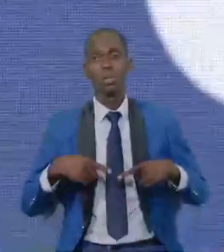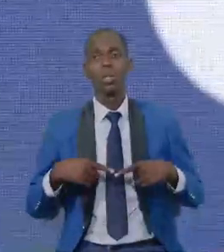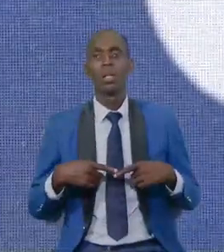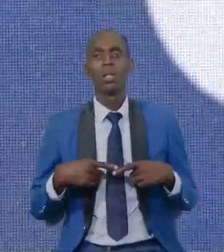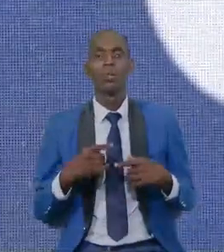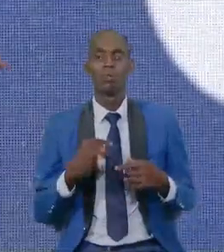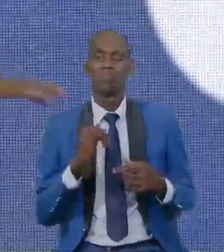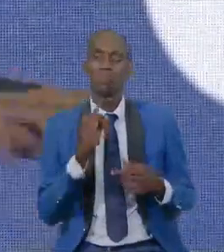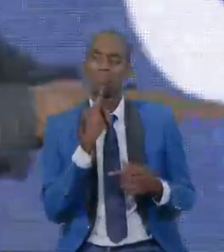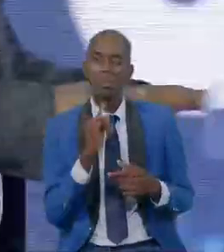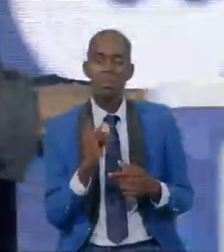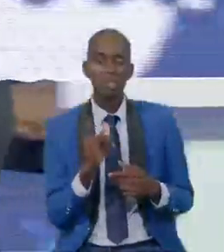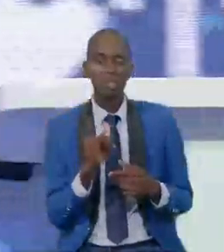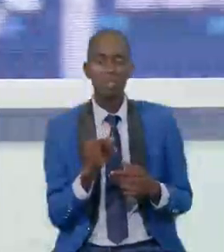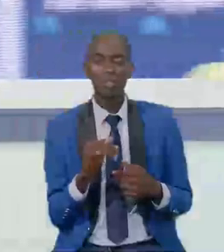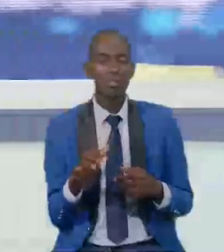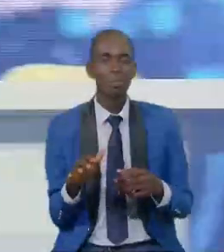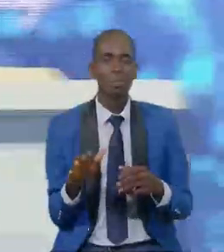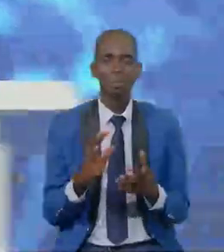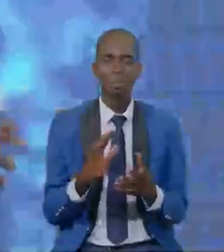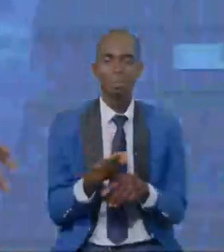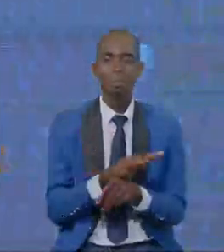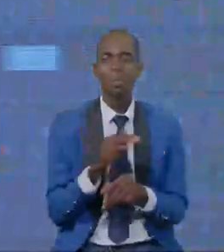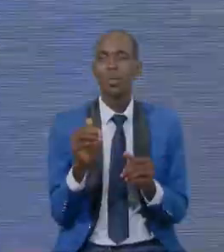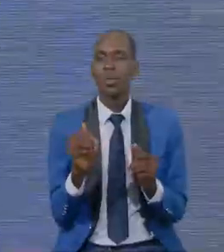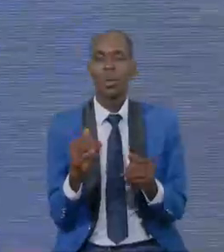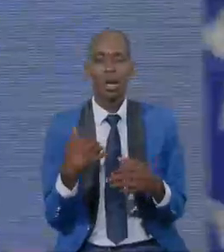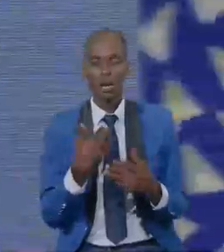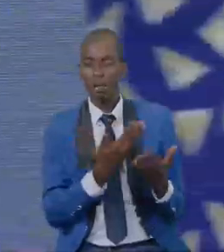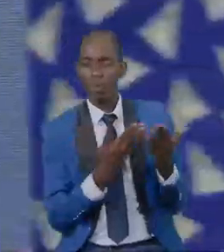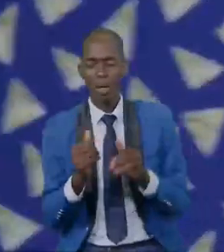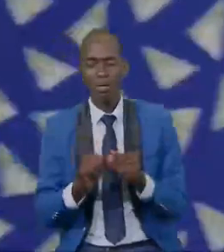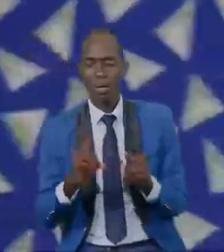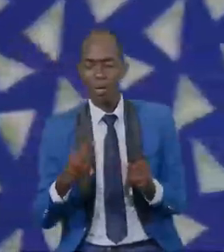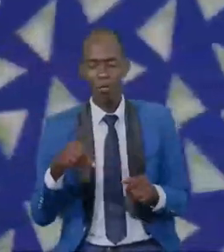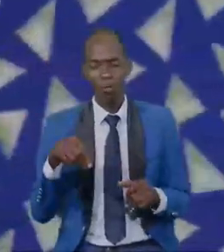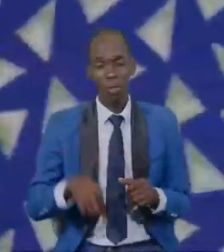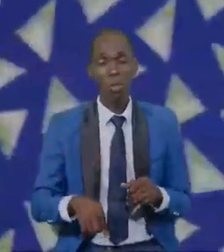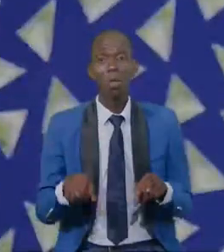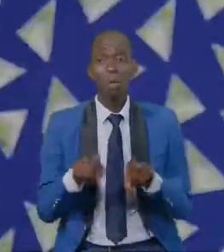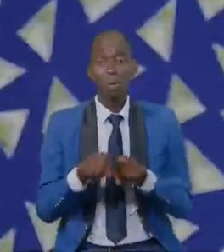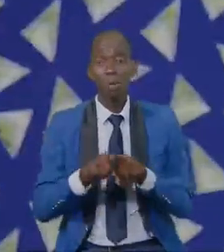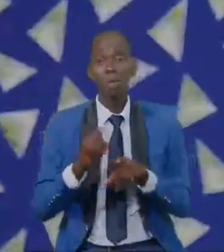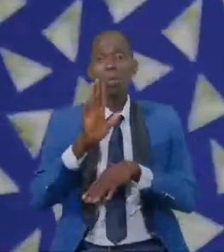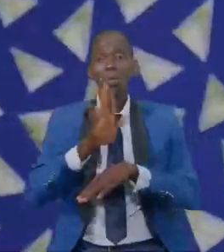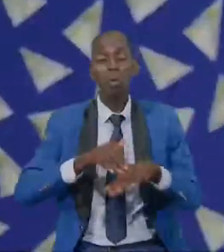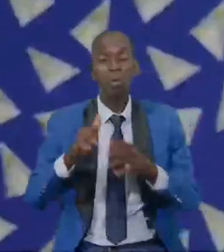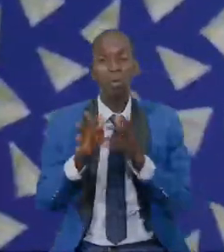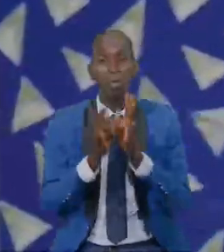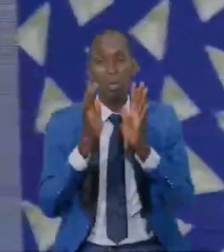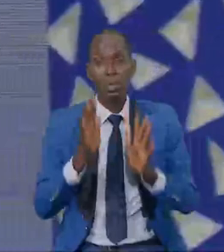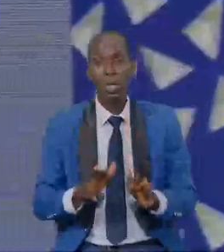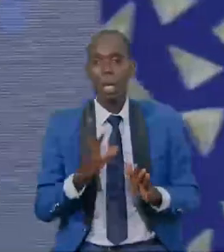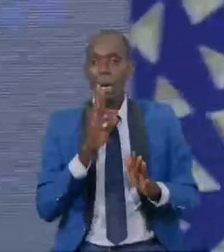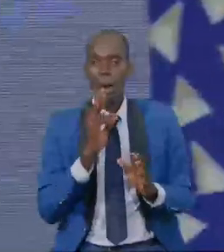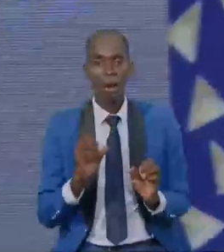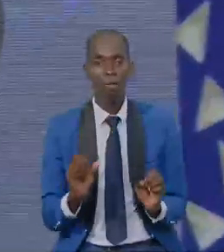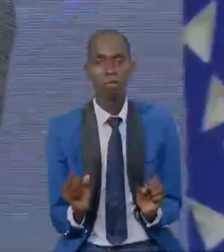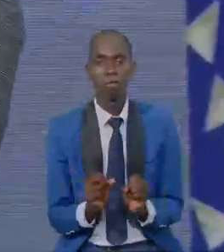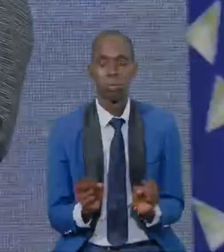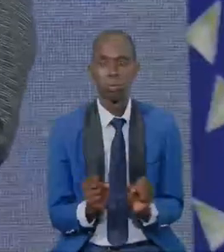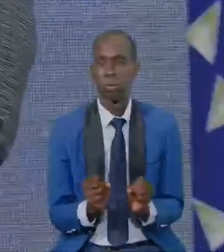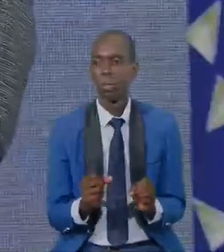of intimidated, everyone, even so-called Christians, they tremble and they are